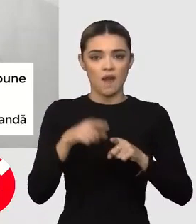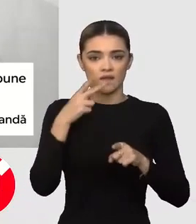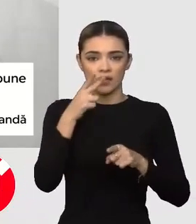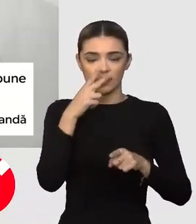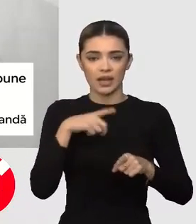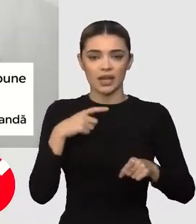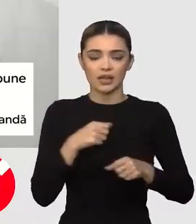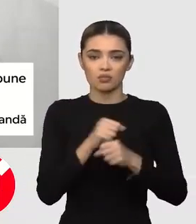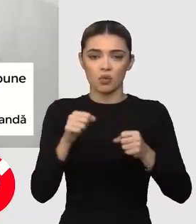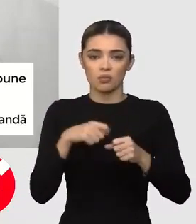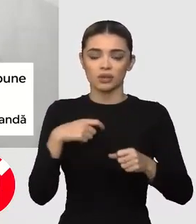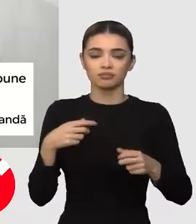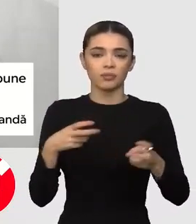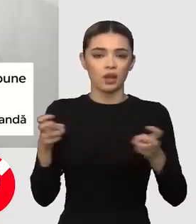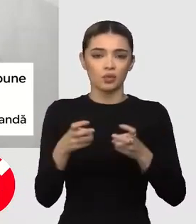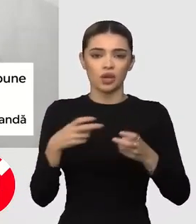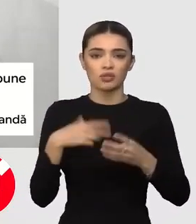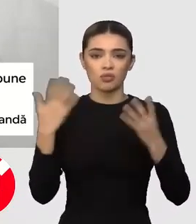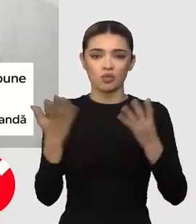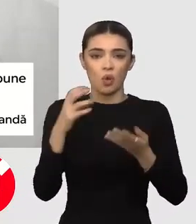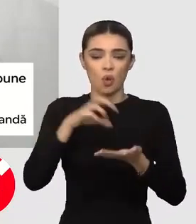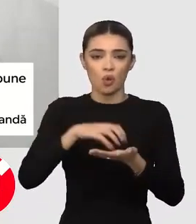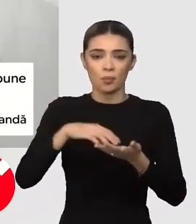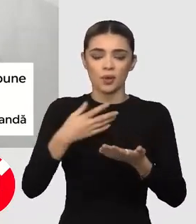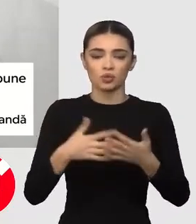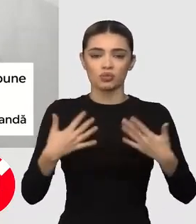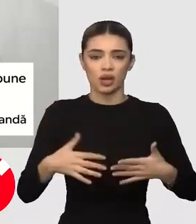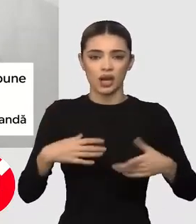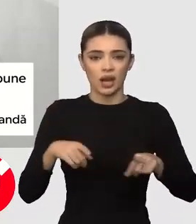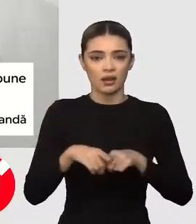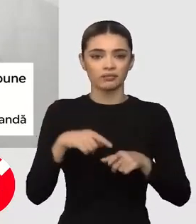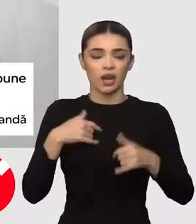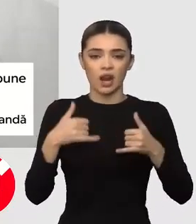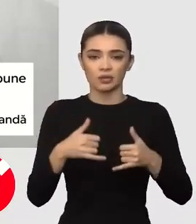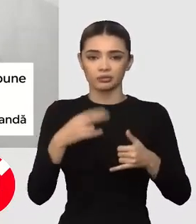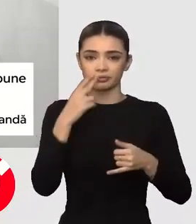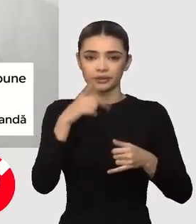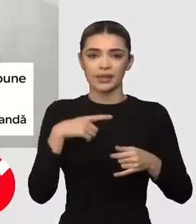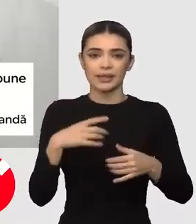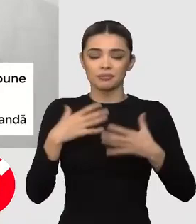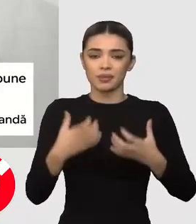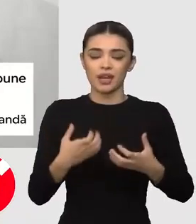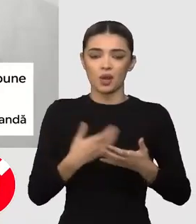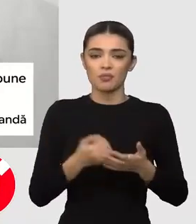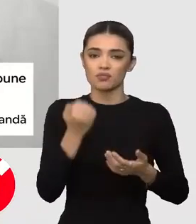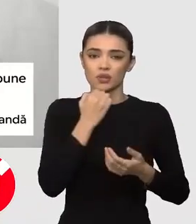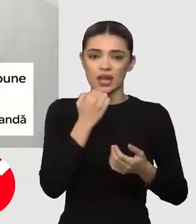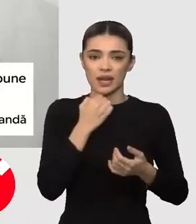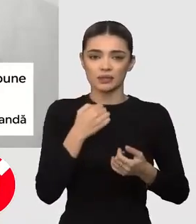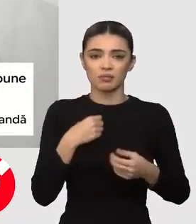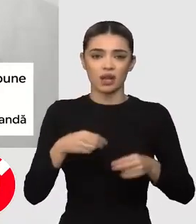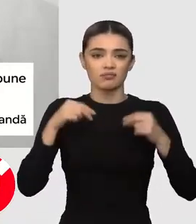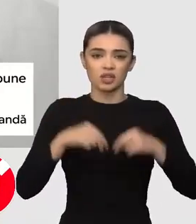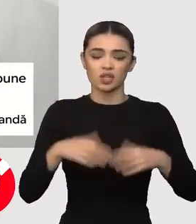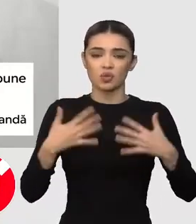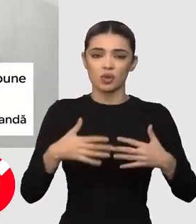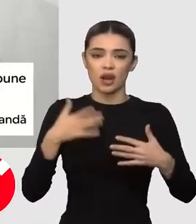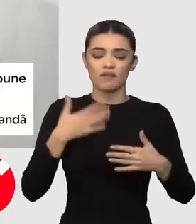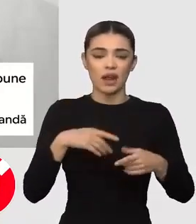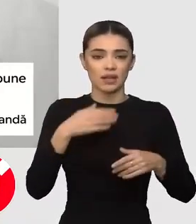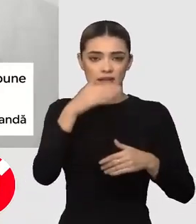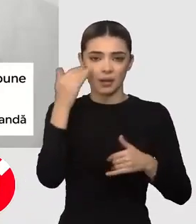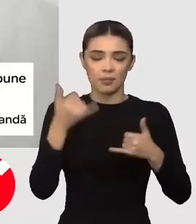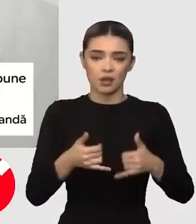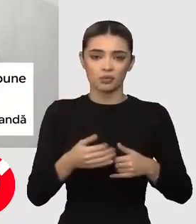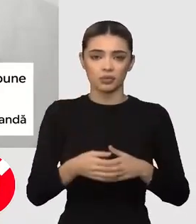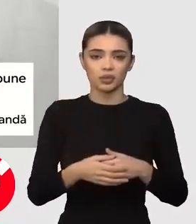Totuși, mai sunt avarii de curent în 9 regiuni ale țării, lucru care ar avea consecințe serioase abia la iarnă. Zelenski vrea